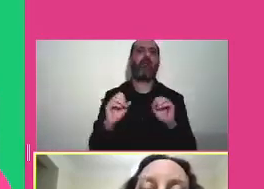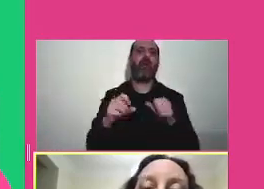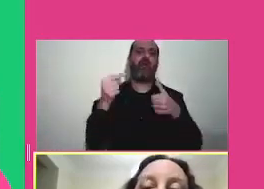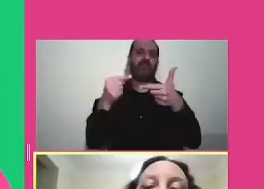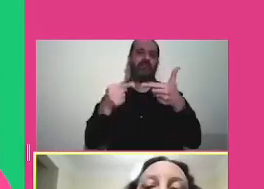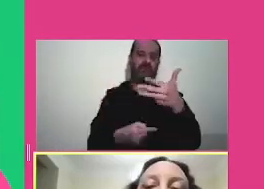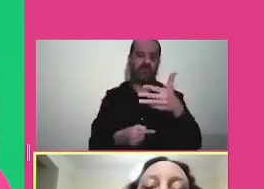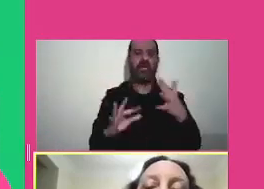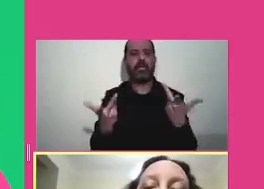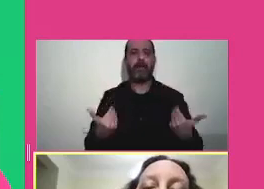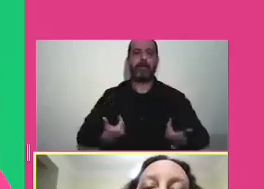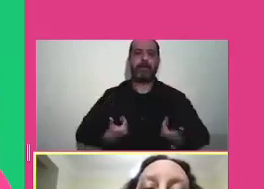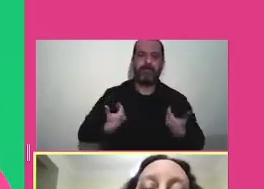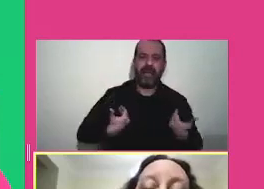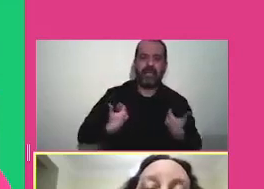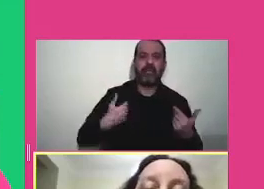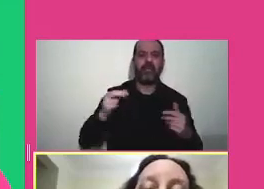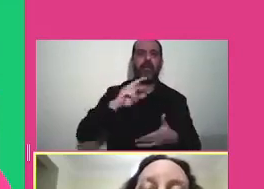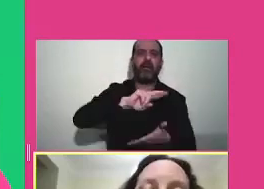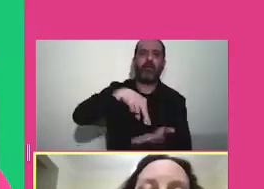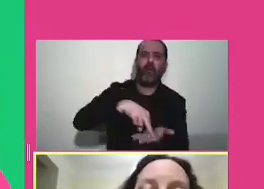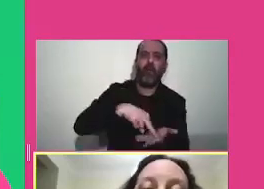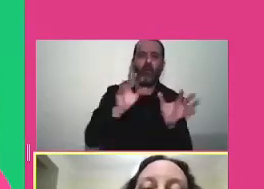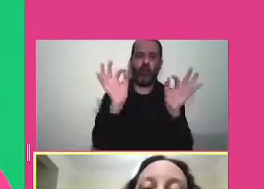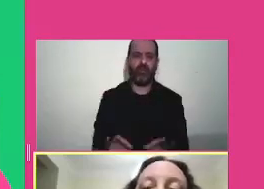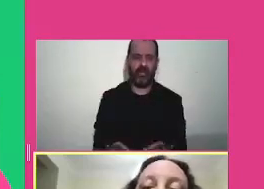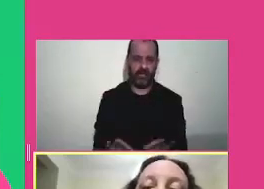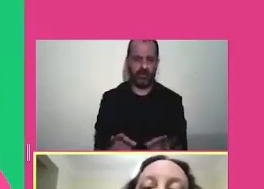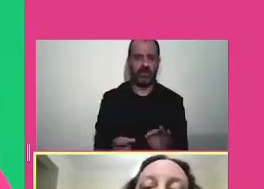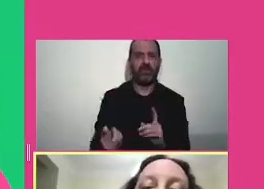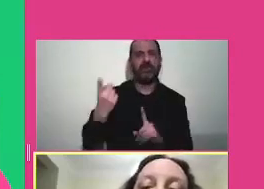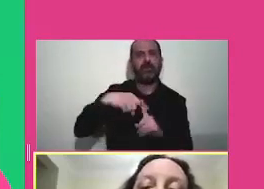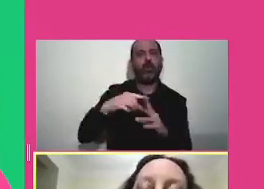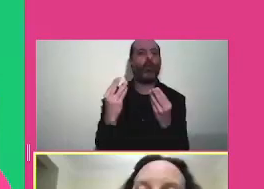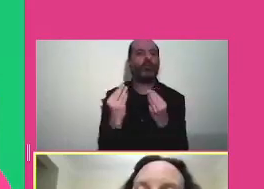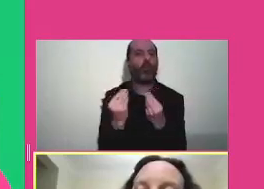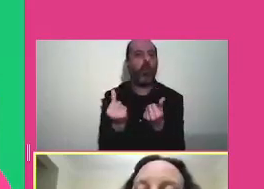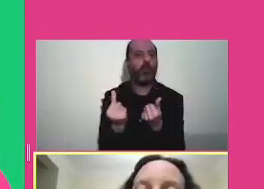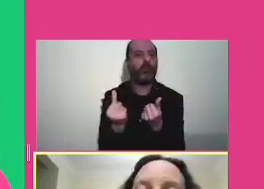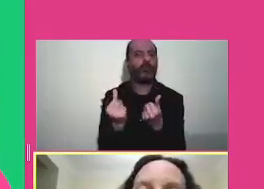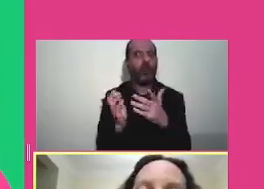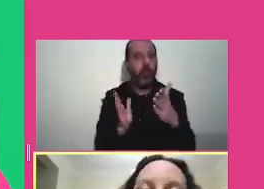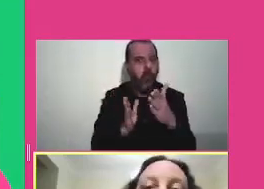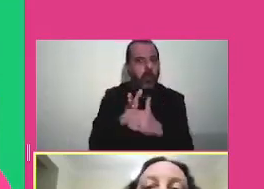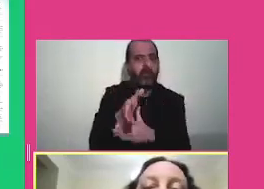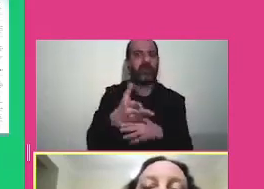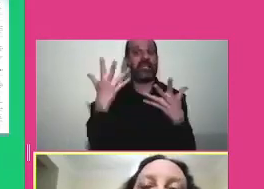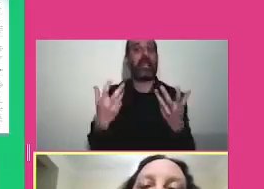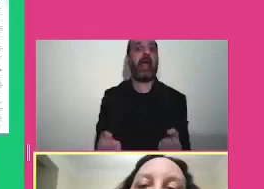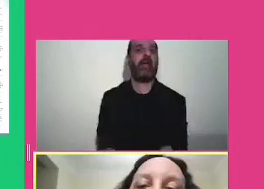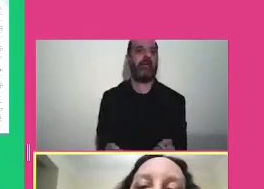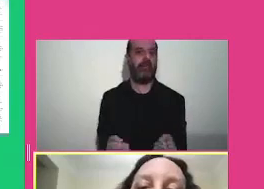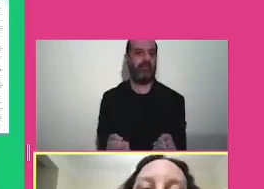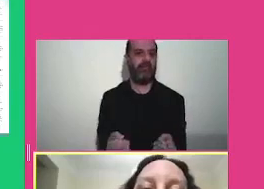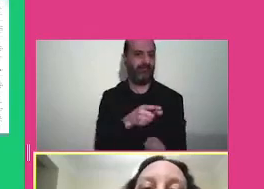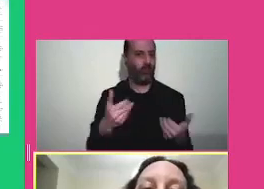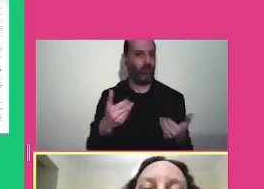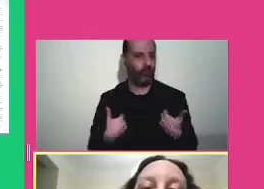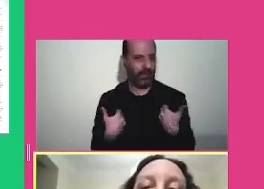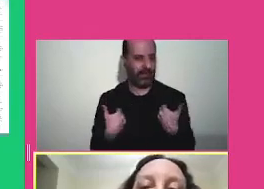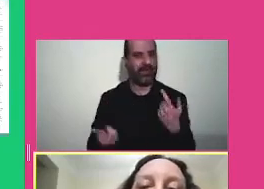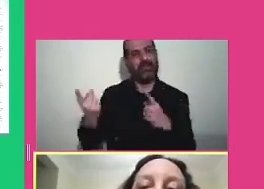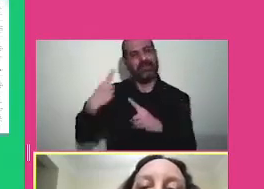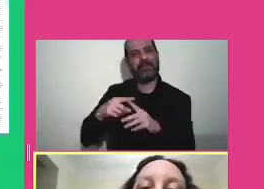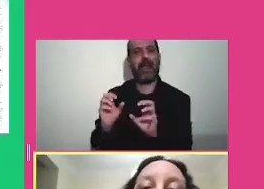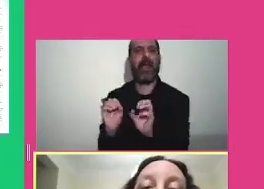role models, κάποιες προσβάσιμες μορφές του, καθώς και έναν εκπαιδευτικό οδηγό. Εδώ μπορείτε να